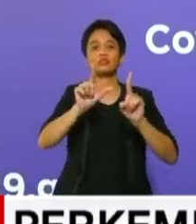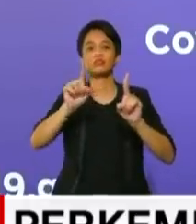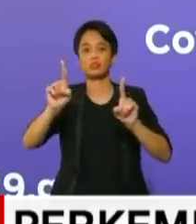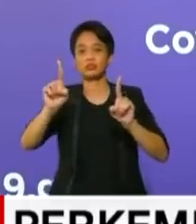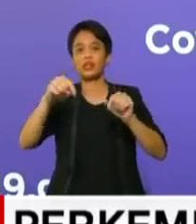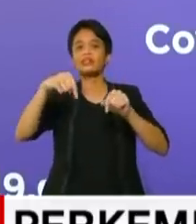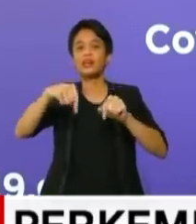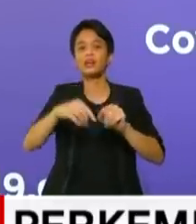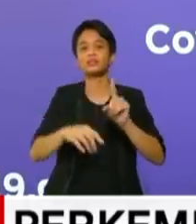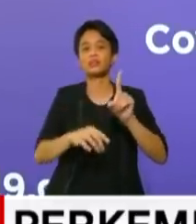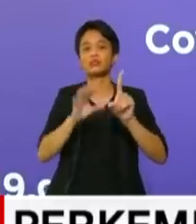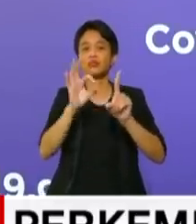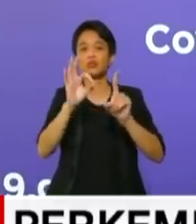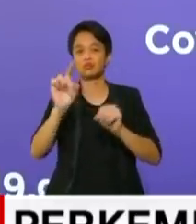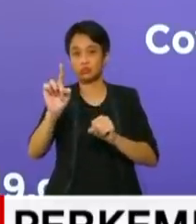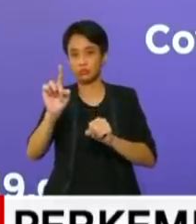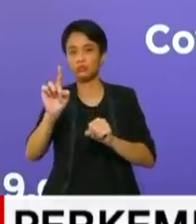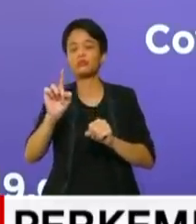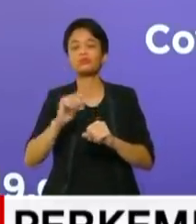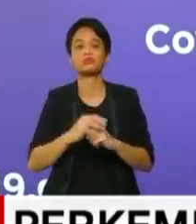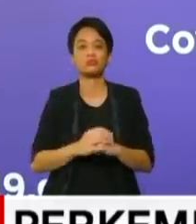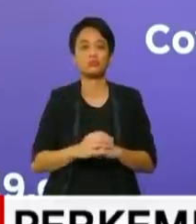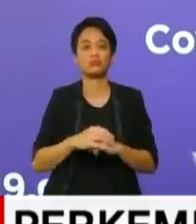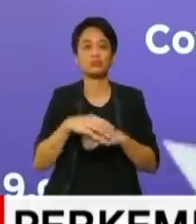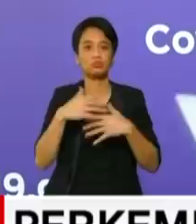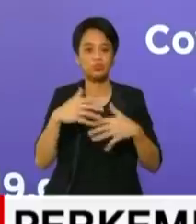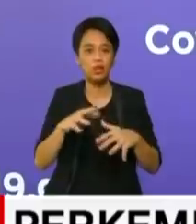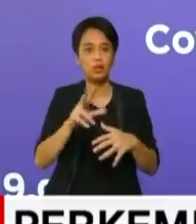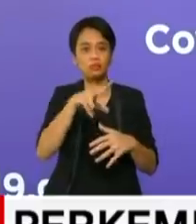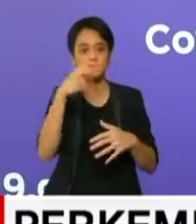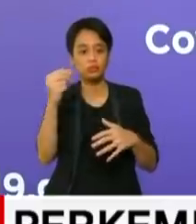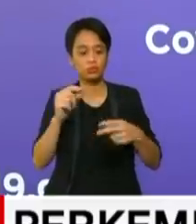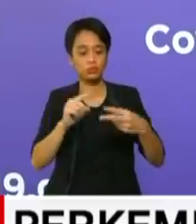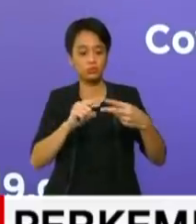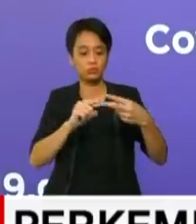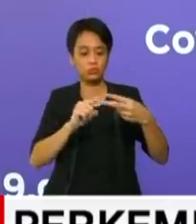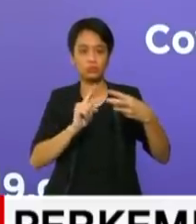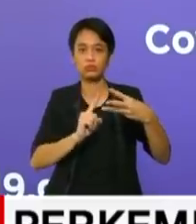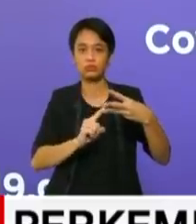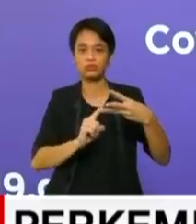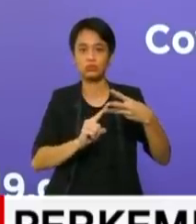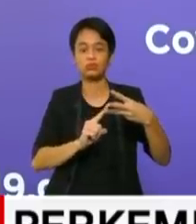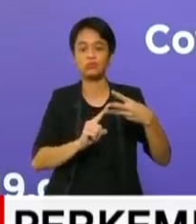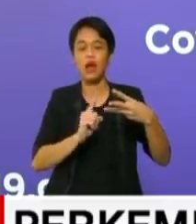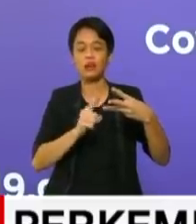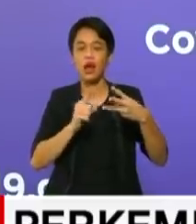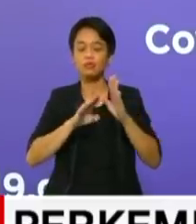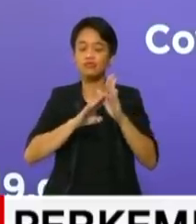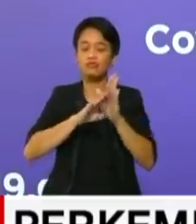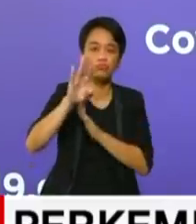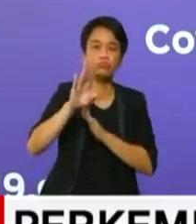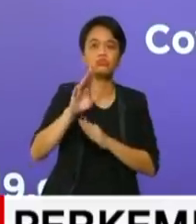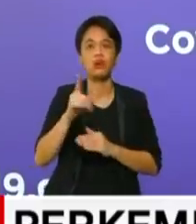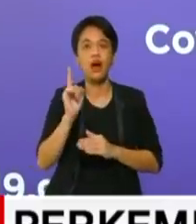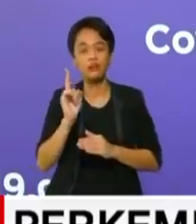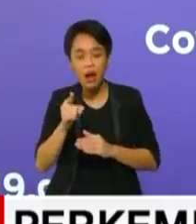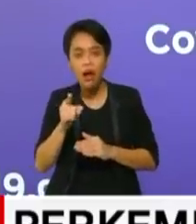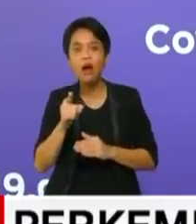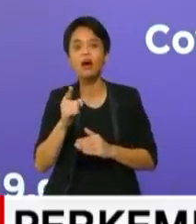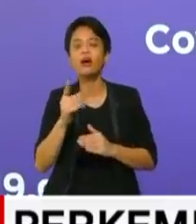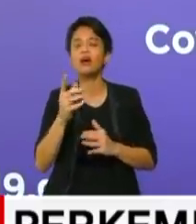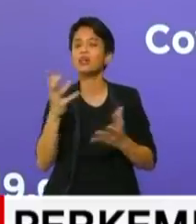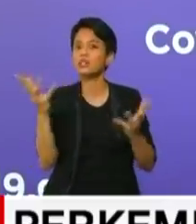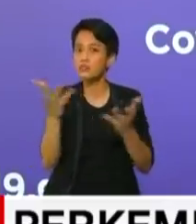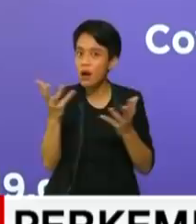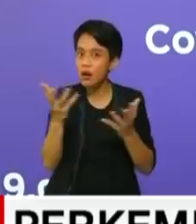menjadi 101. Kemudian berikutnya kita akan melihat bahwa kasus yang meningkat cukup tinggi juga adalah di